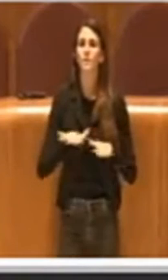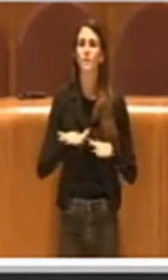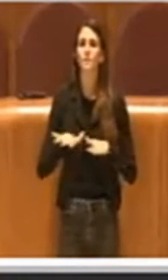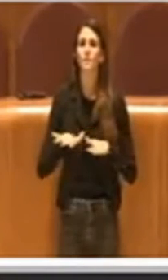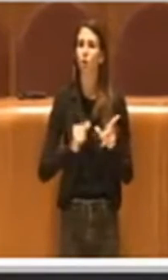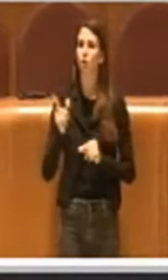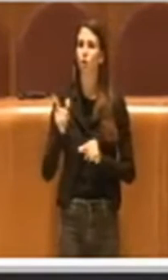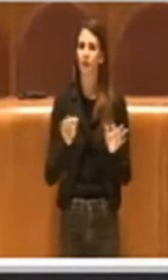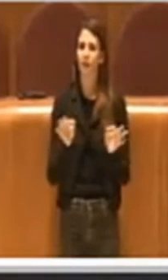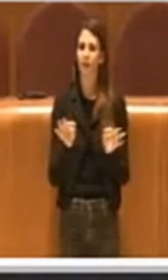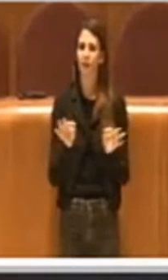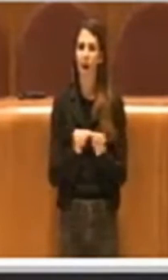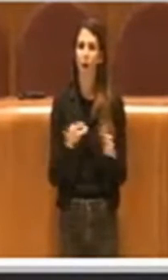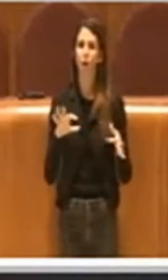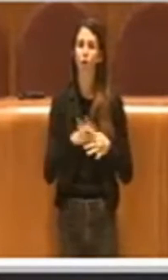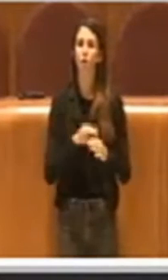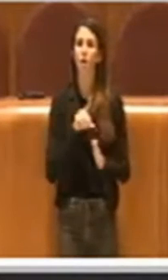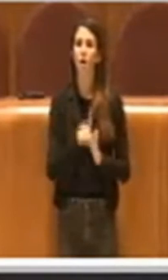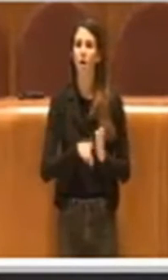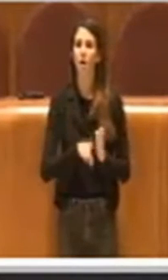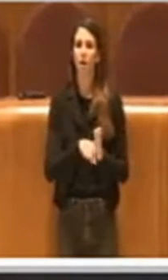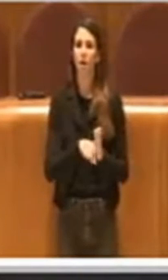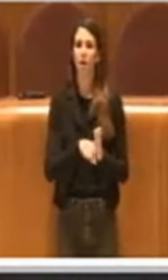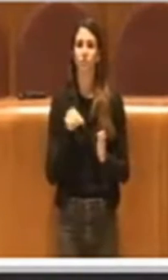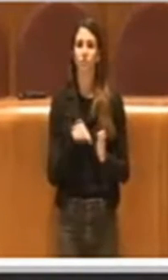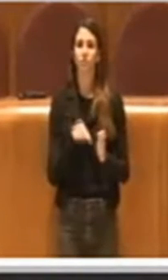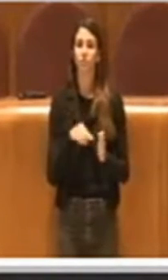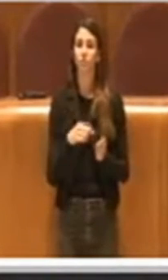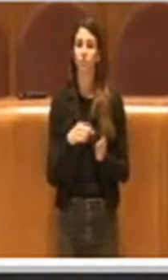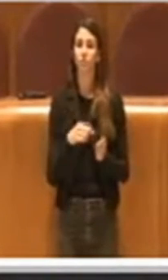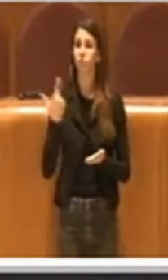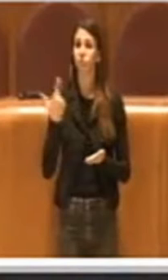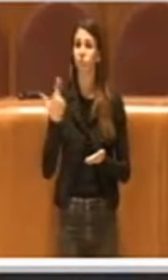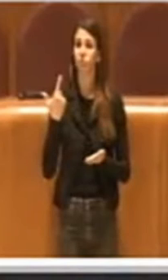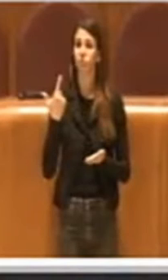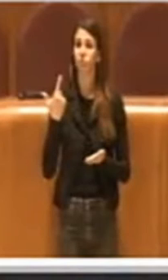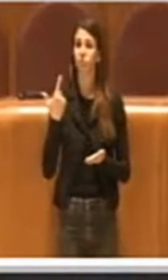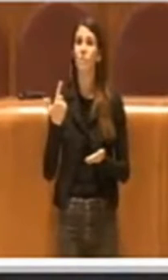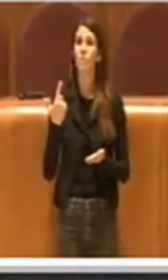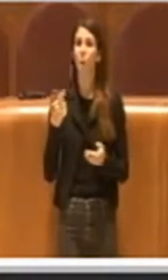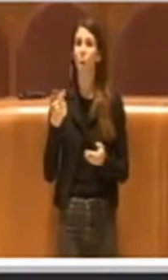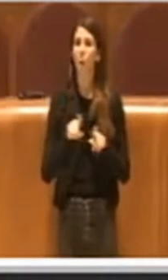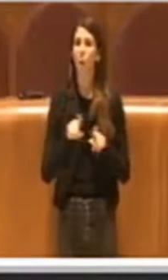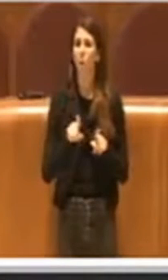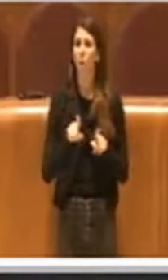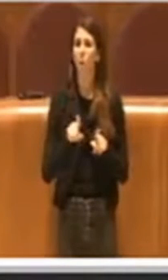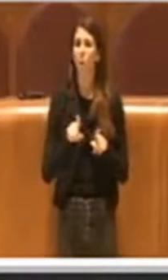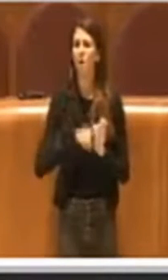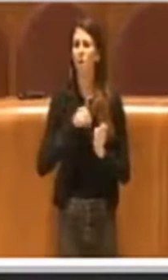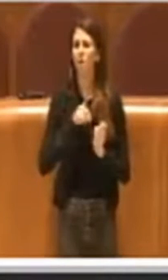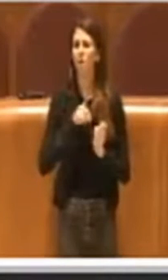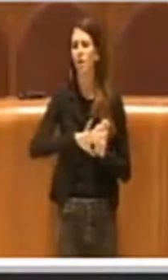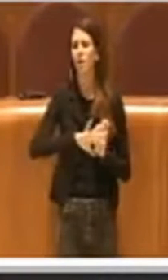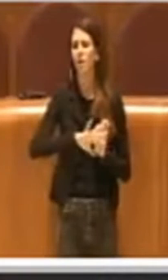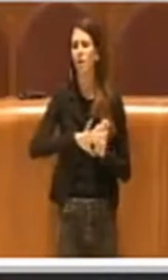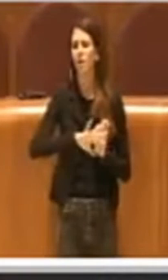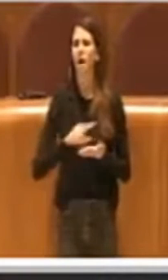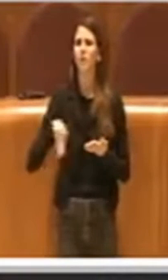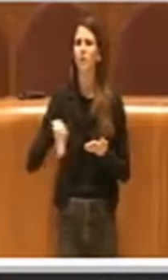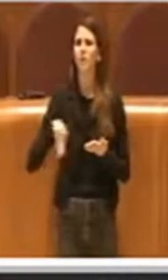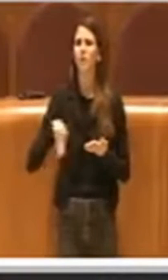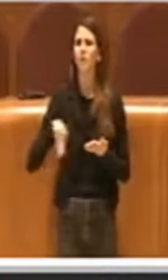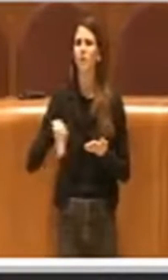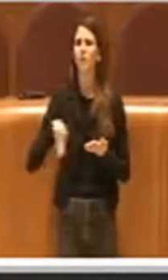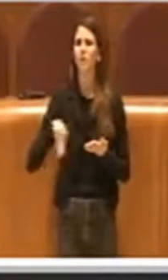a questa delibera. E, importante, insomma, come tutte le altre che abbiamo votato